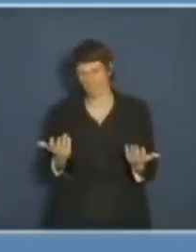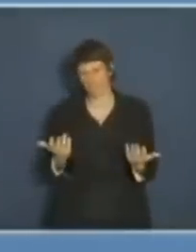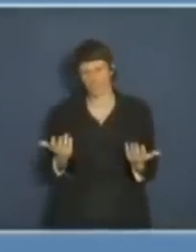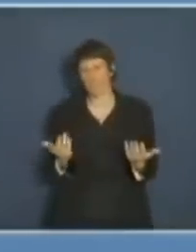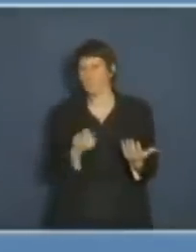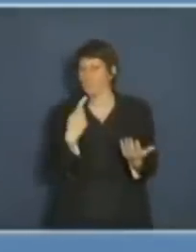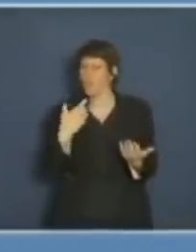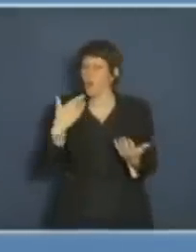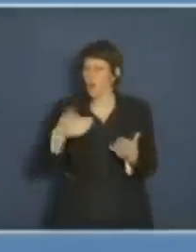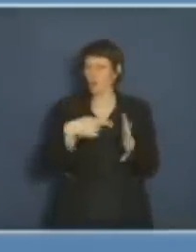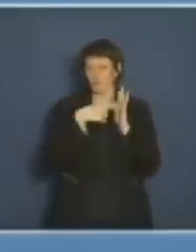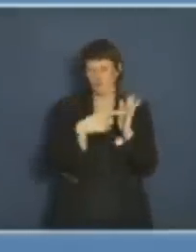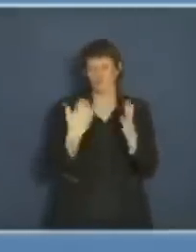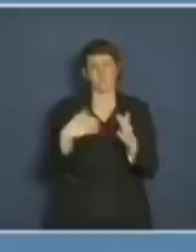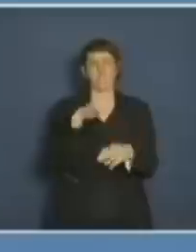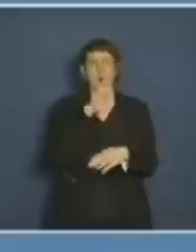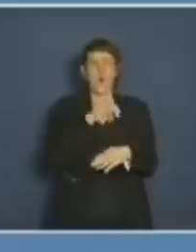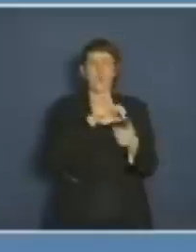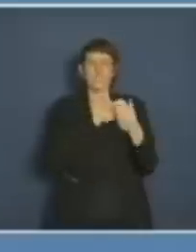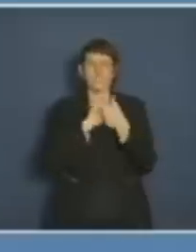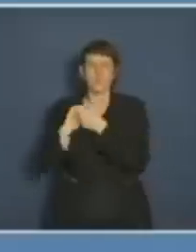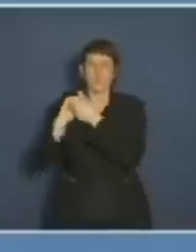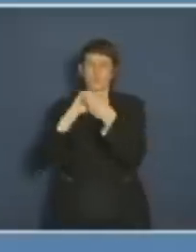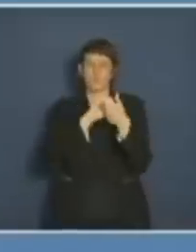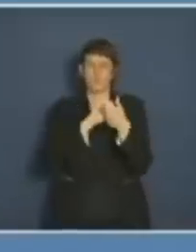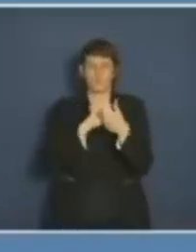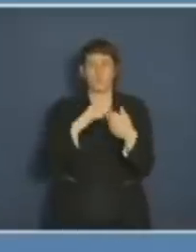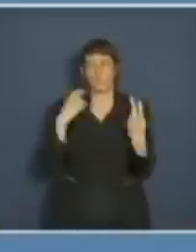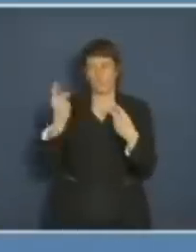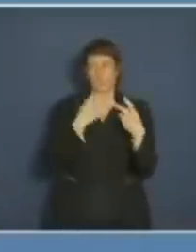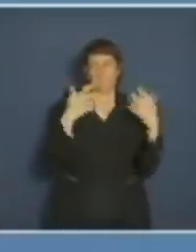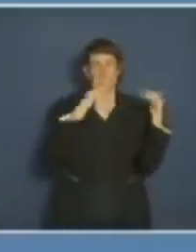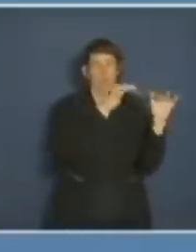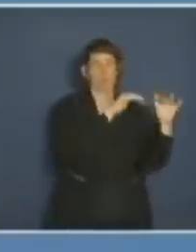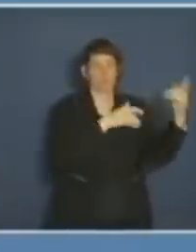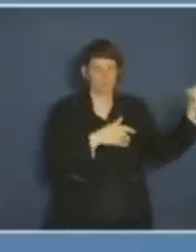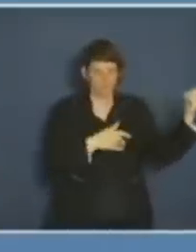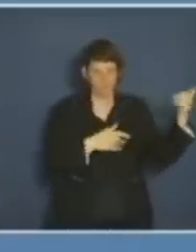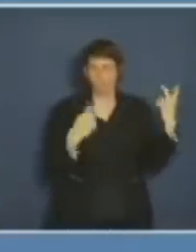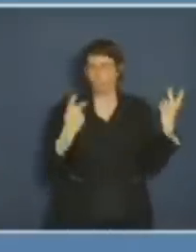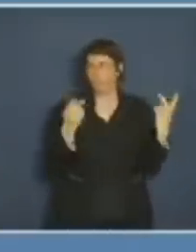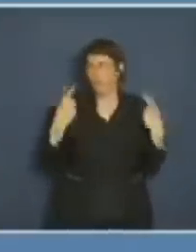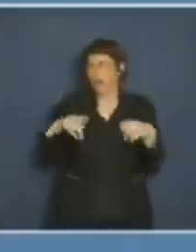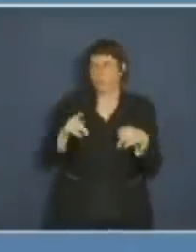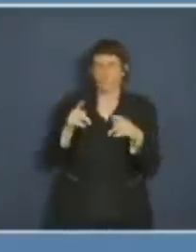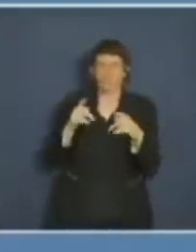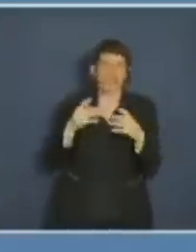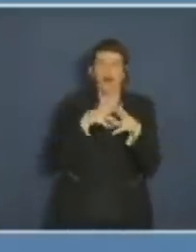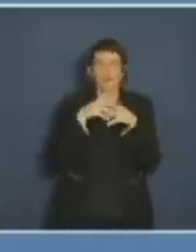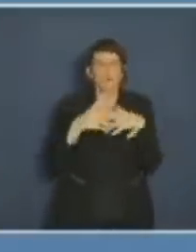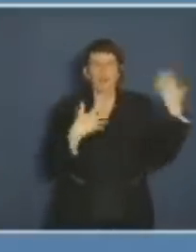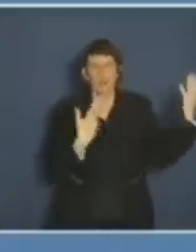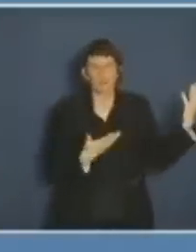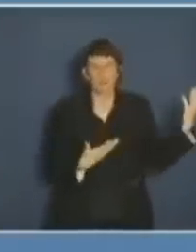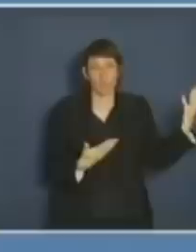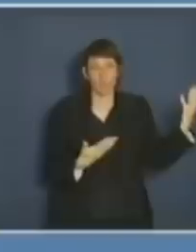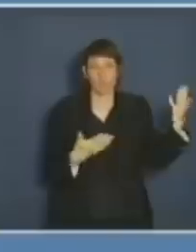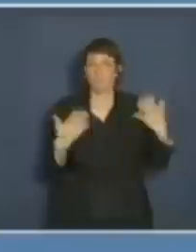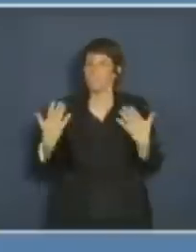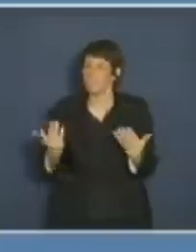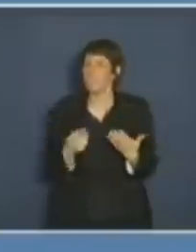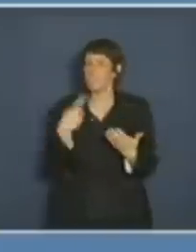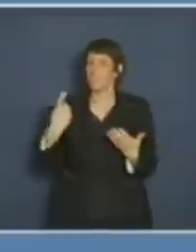hingewiesen, dass die Europäische Union ganz anders als Großbritannien und ganz anders als bisher auch die USA ein großer und